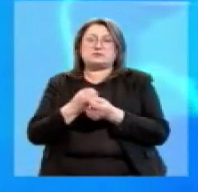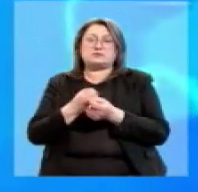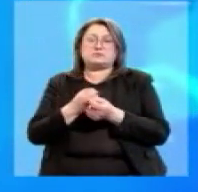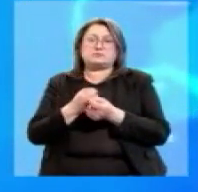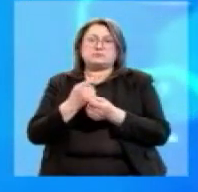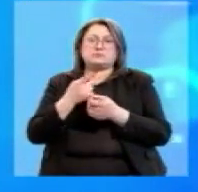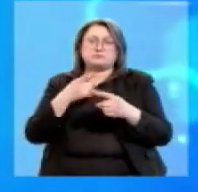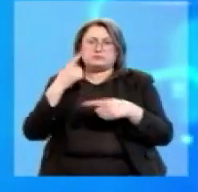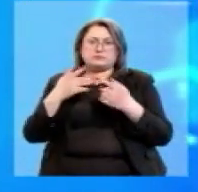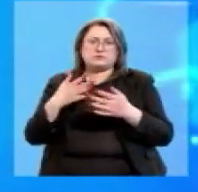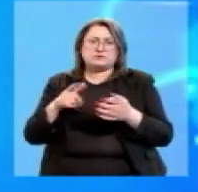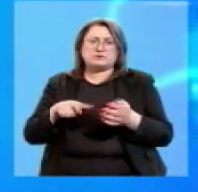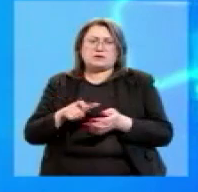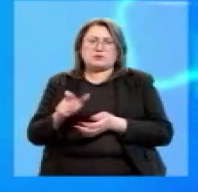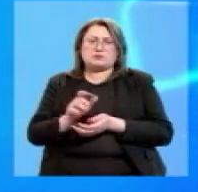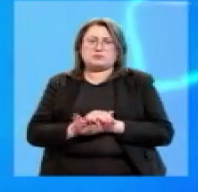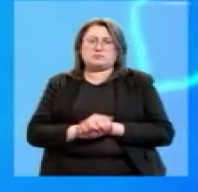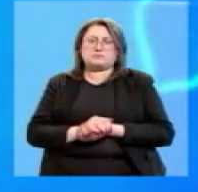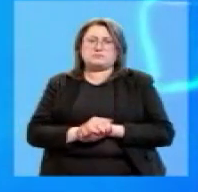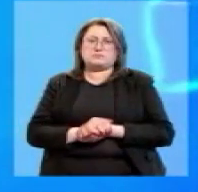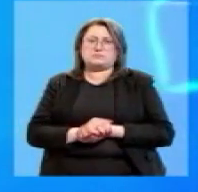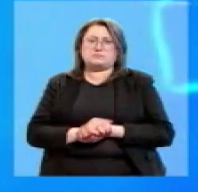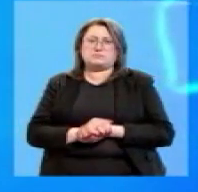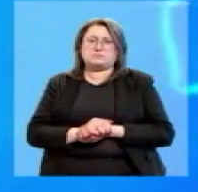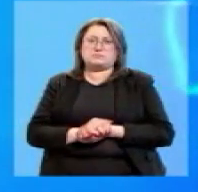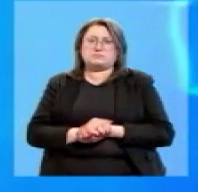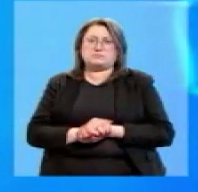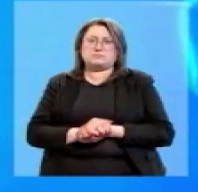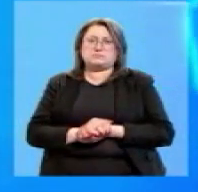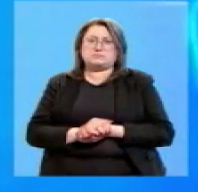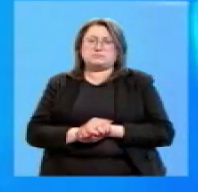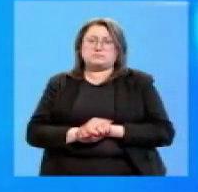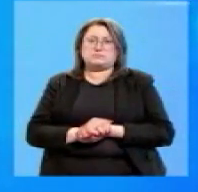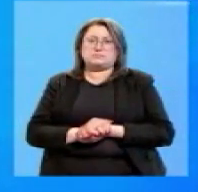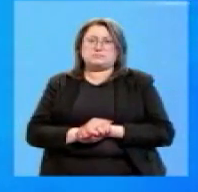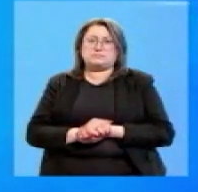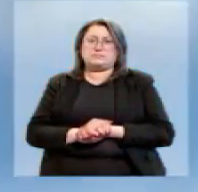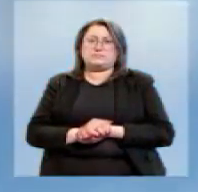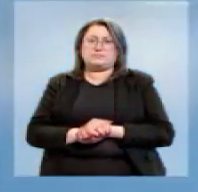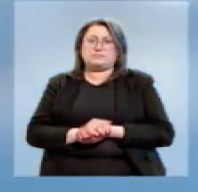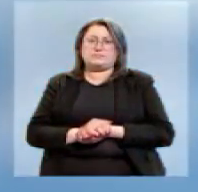жол қызметтерінің жұмысын ұйымдастырып қана қоймай, жолдағы қарды өздері күрекпен тазартты.